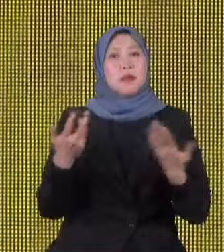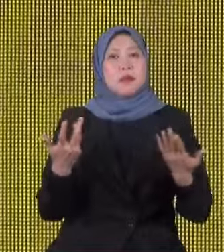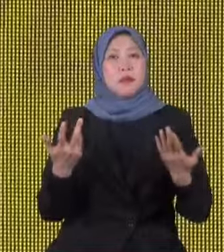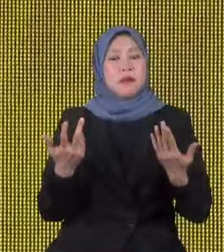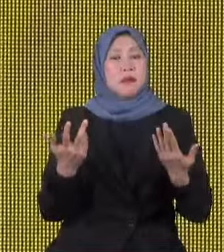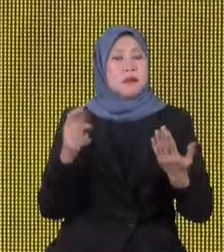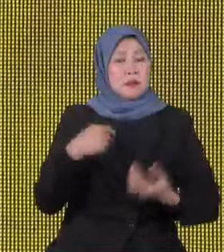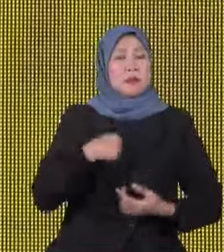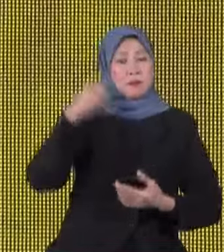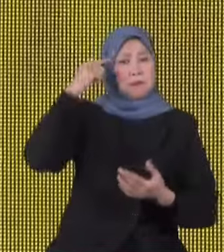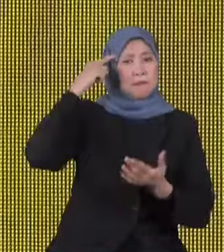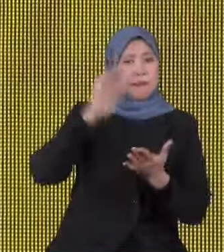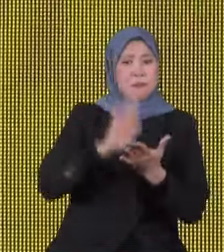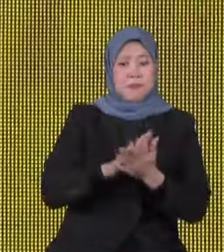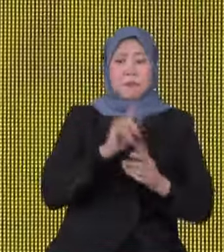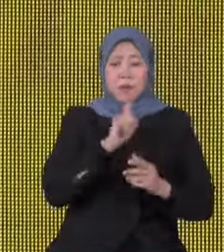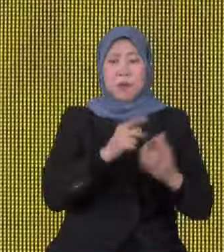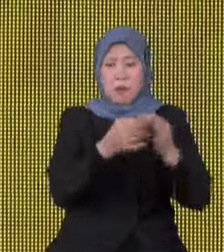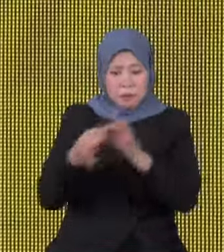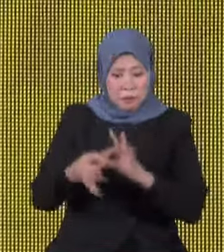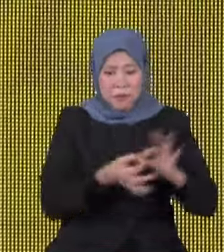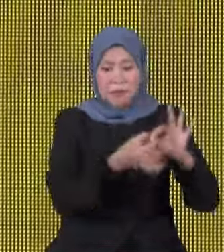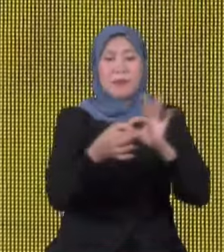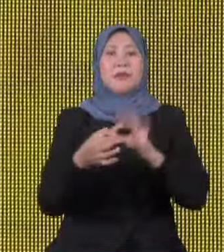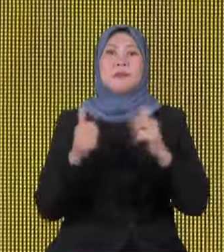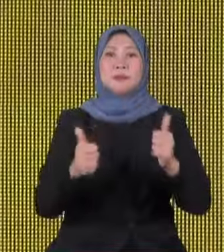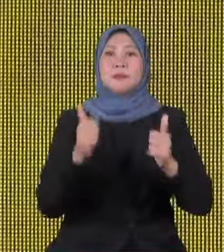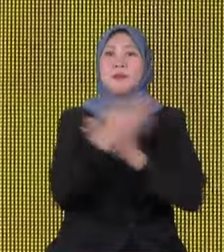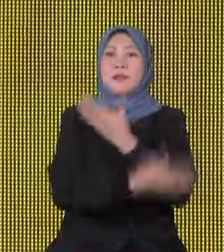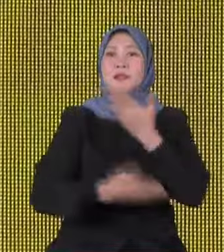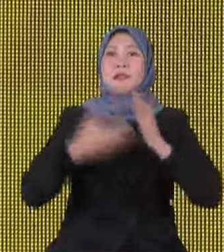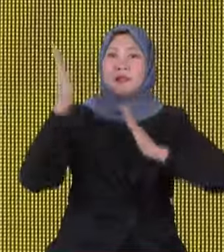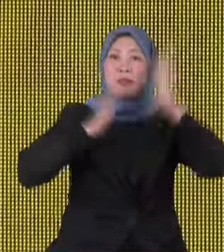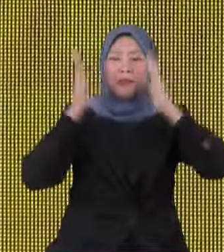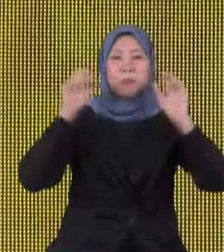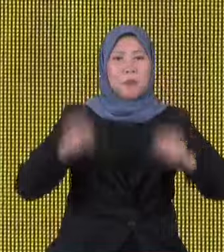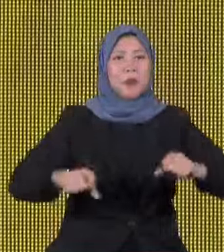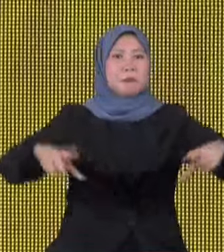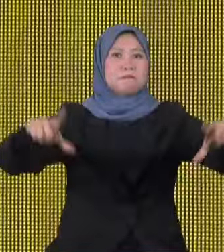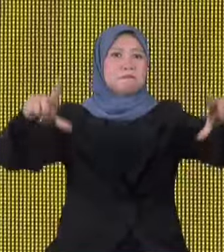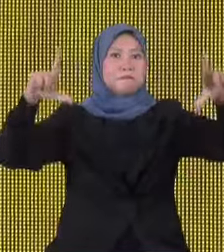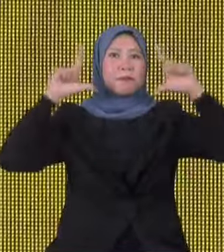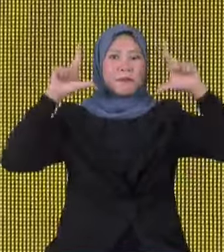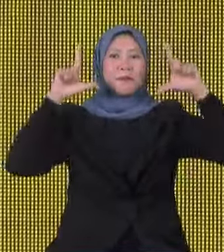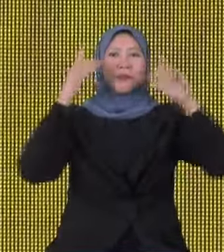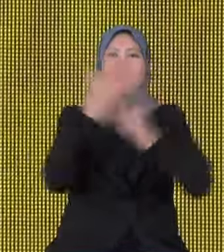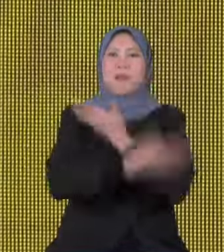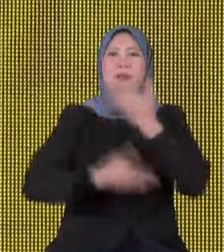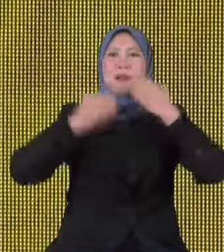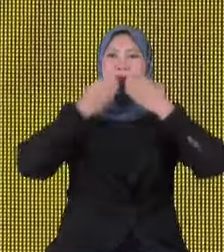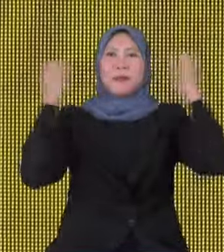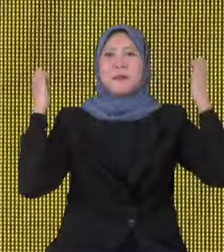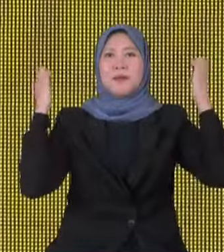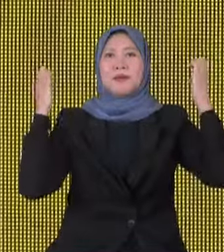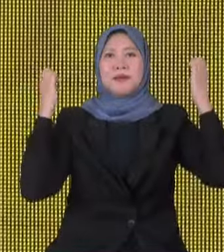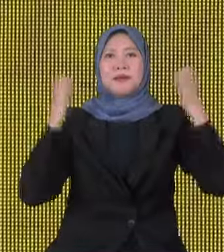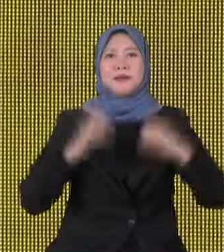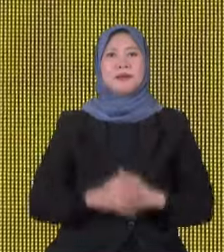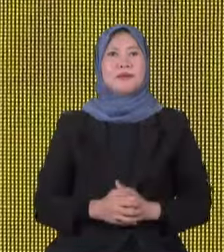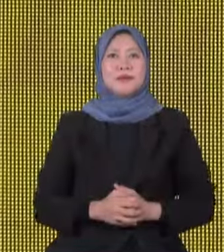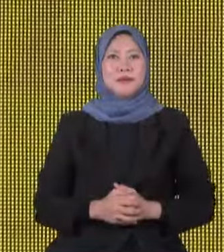melampau, saya percaya Malaysia sebagai satu negara mampu diangkat sebagai negara hebat di rantau ini.